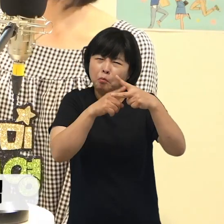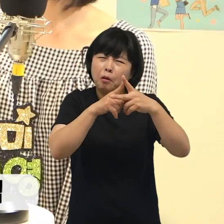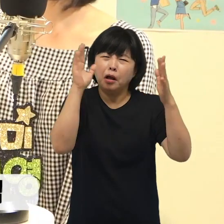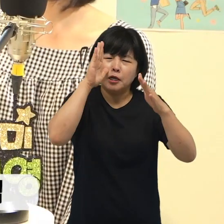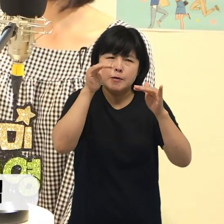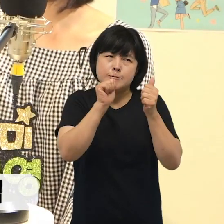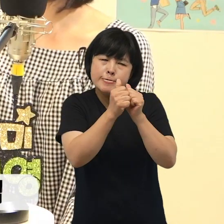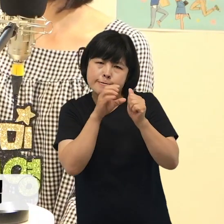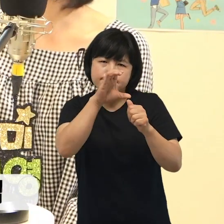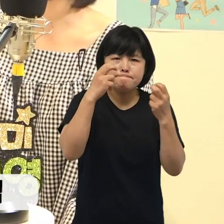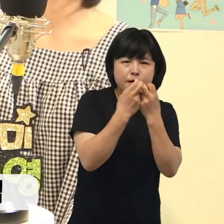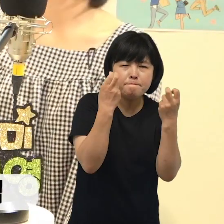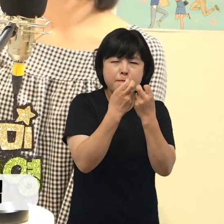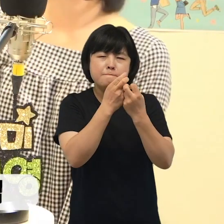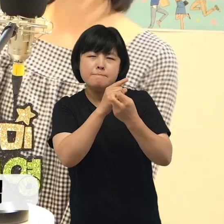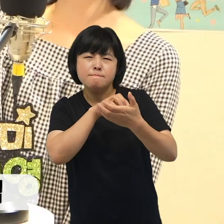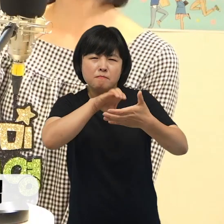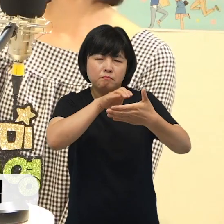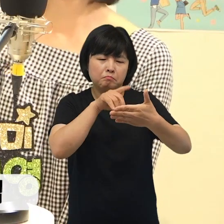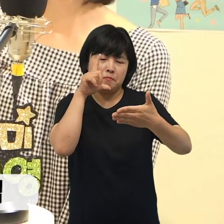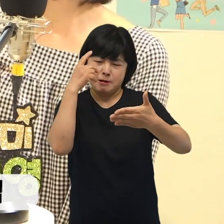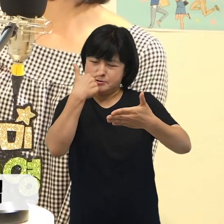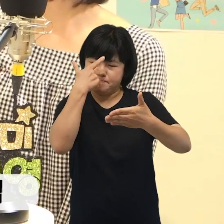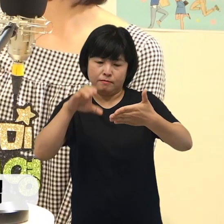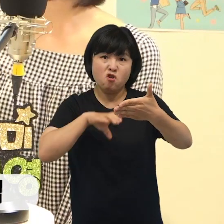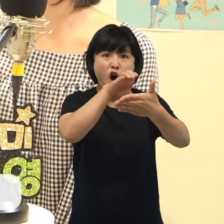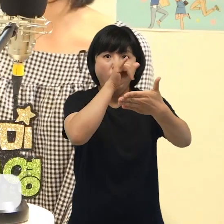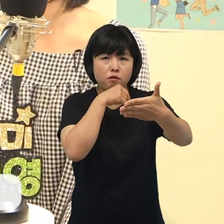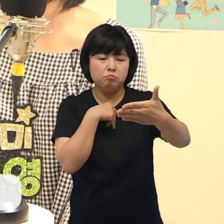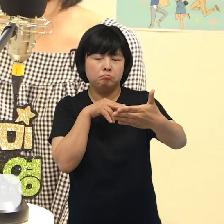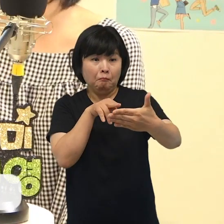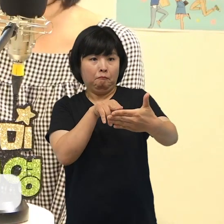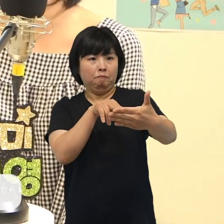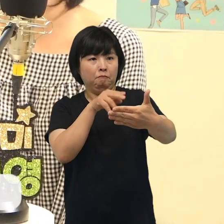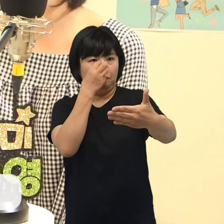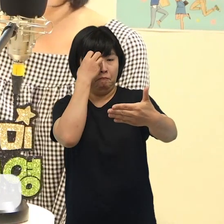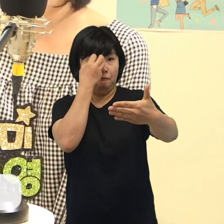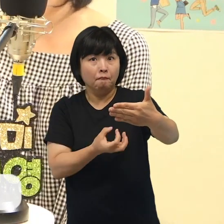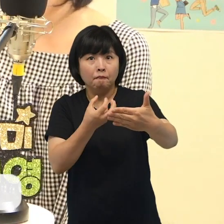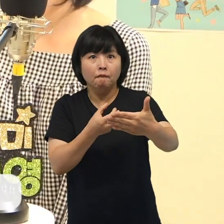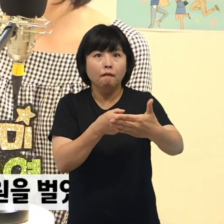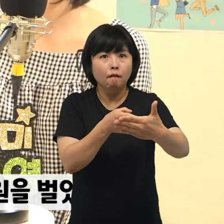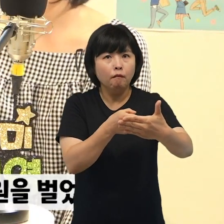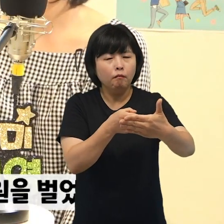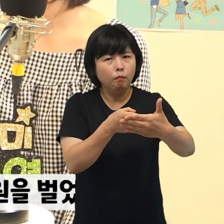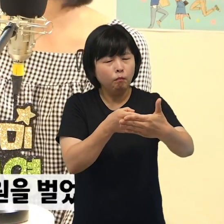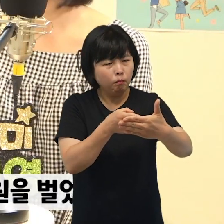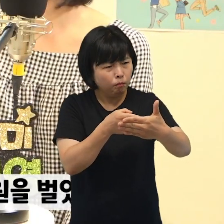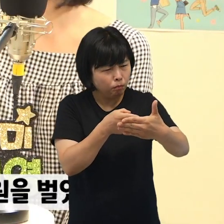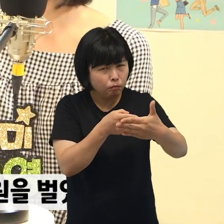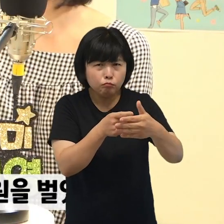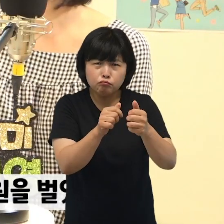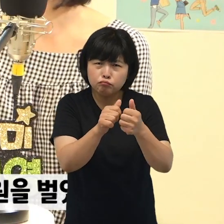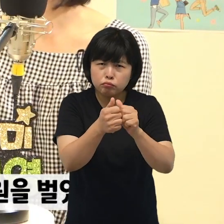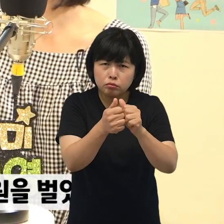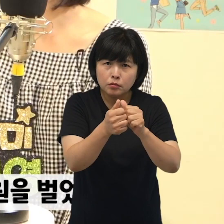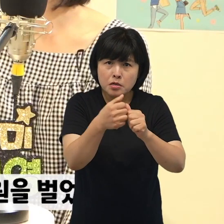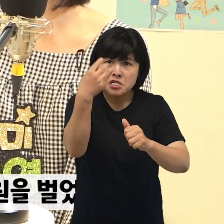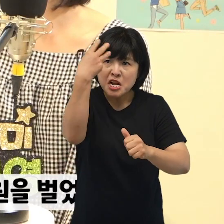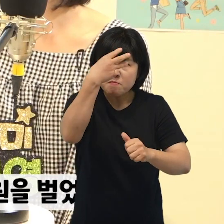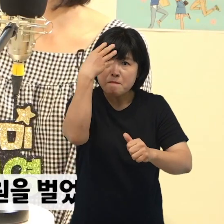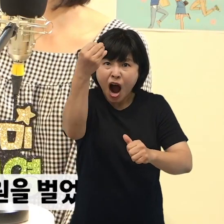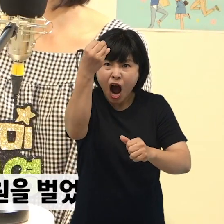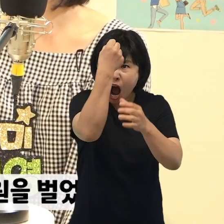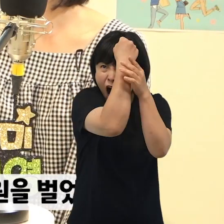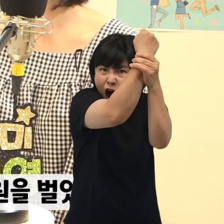보다가 어떤 초등학생이 주식하는 방법을 초등학생 영상을 찍어서 올렸더라고요. 근데 이제 그 단위가 뭐